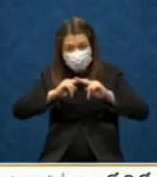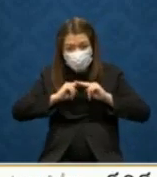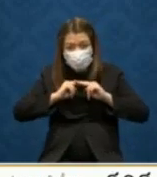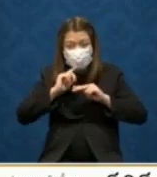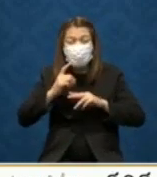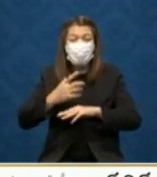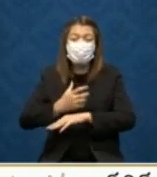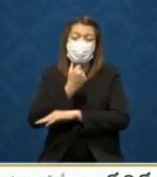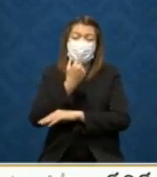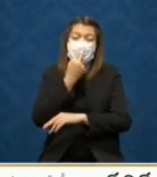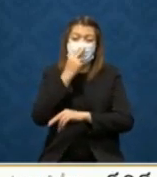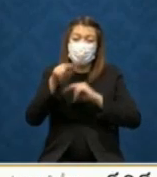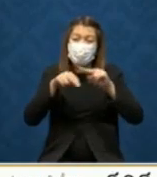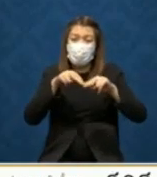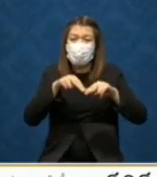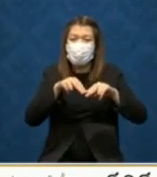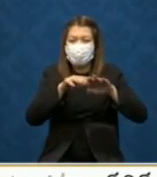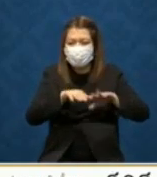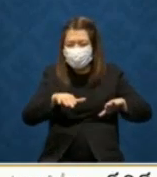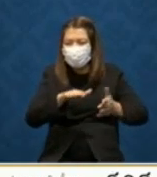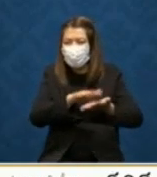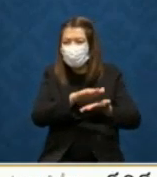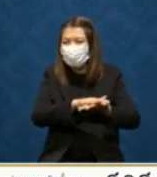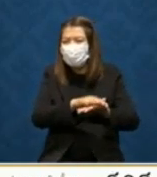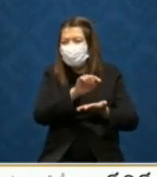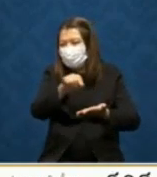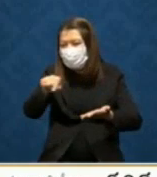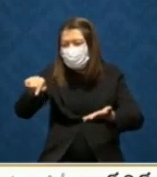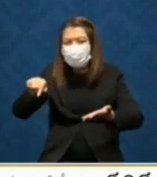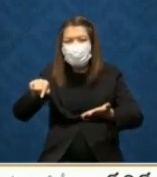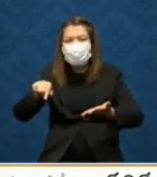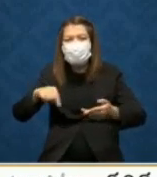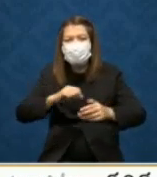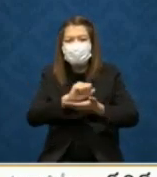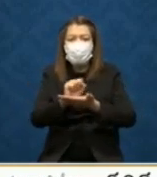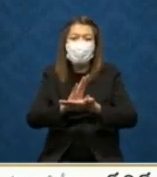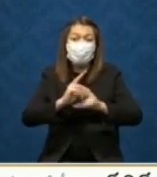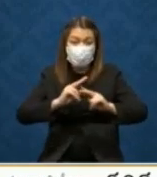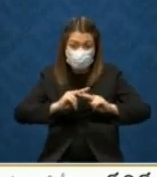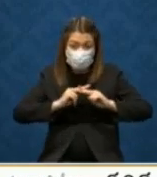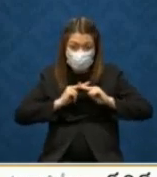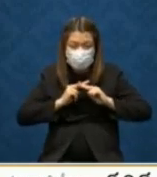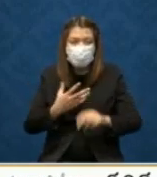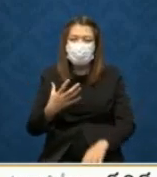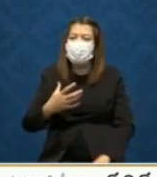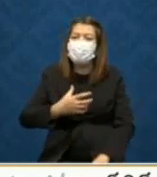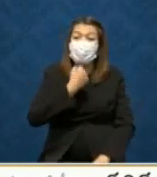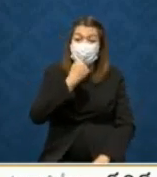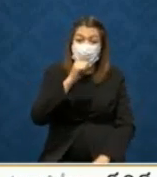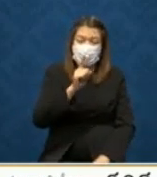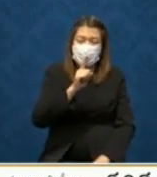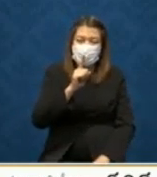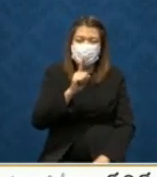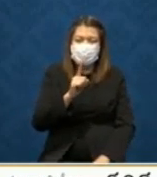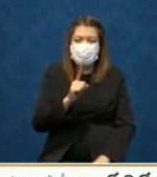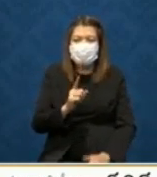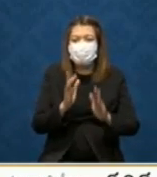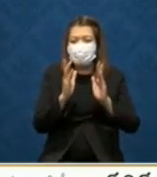อำนาจดูแลโรงเรียนติกาหรือว่าปอเนาะเหล่านี้หรือว่าโรงเรียนสถาบันเอกชนเหล่านี้อำนาจเต้องดูแลติกา